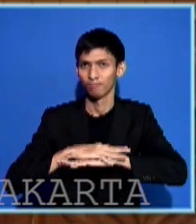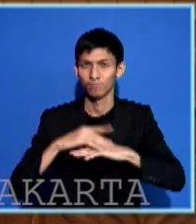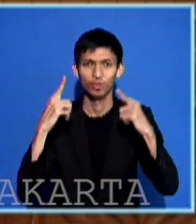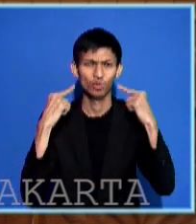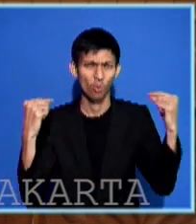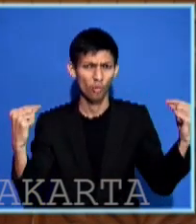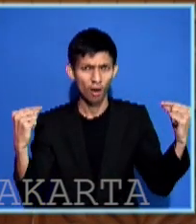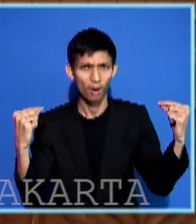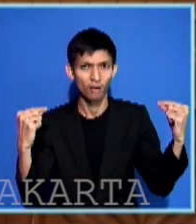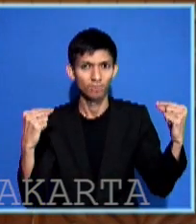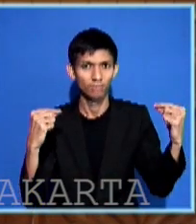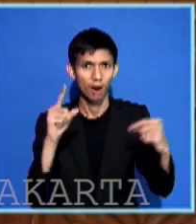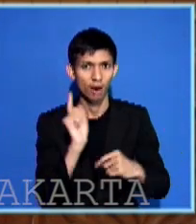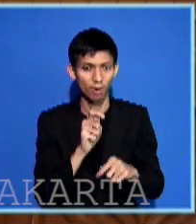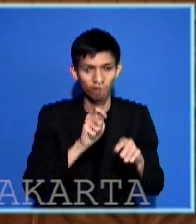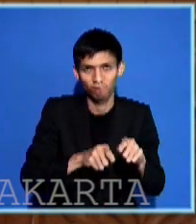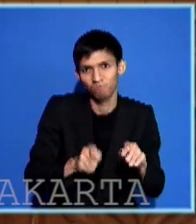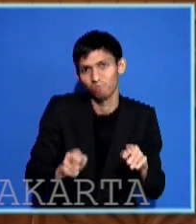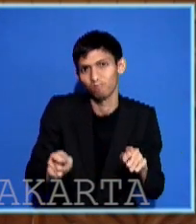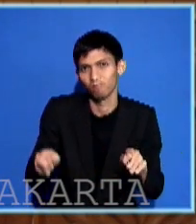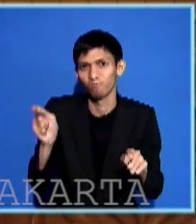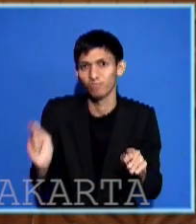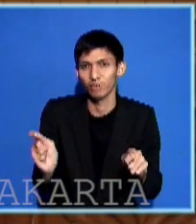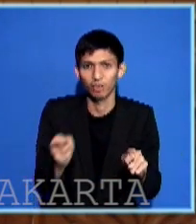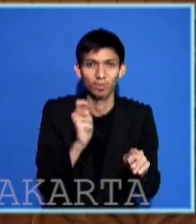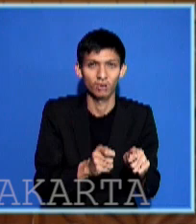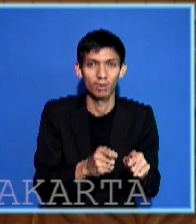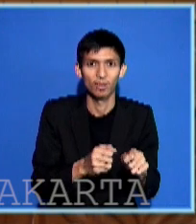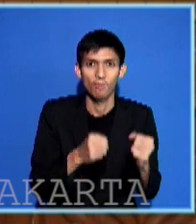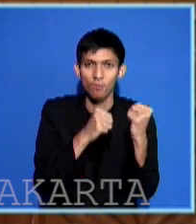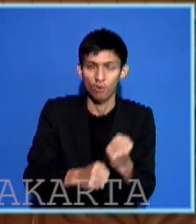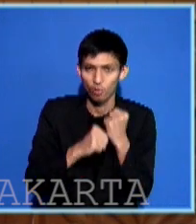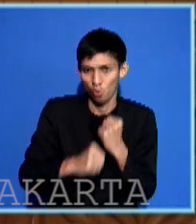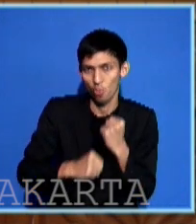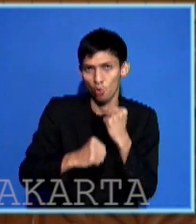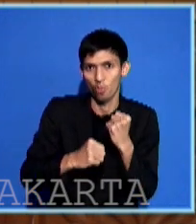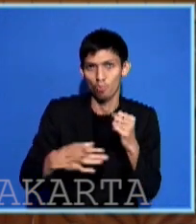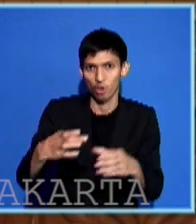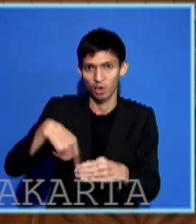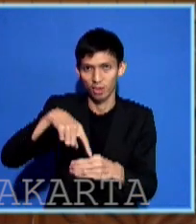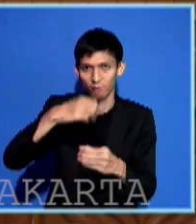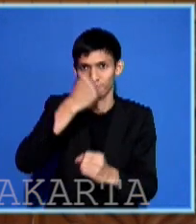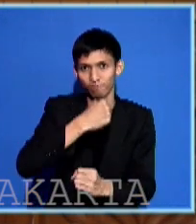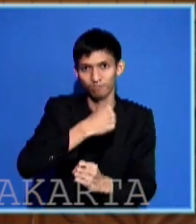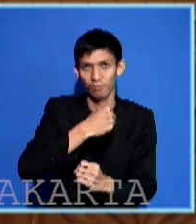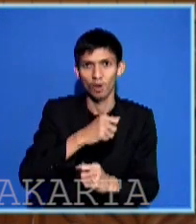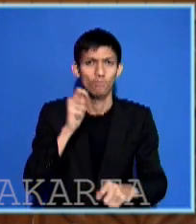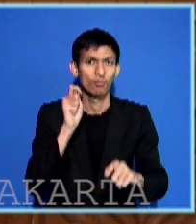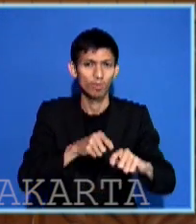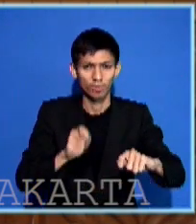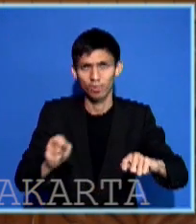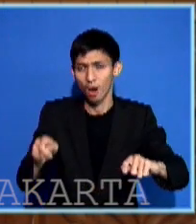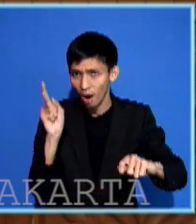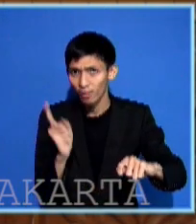to karawitan engko Gejok Lesung. Kelompok lare lan lare sekolah kathah ingkang nyartani seni karawitan kanthi raos remen